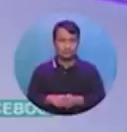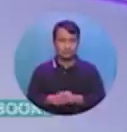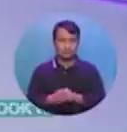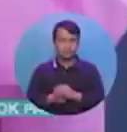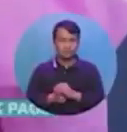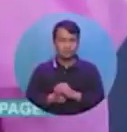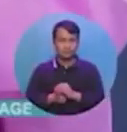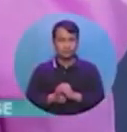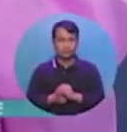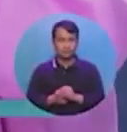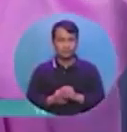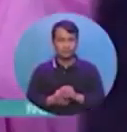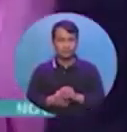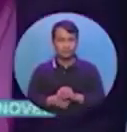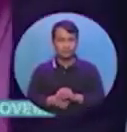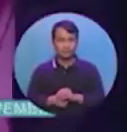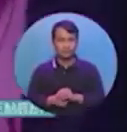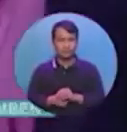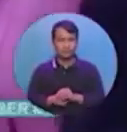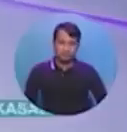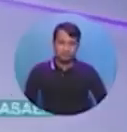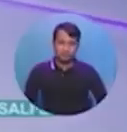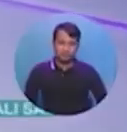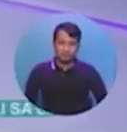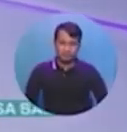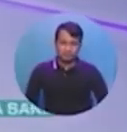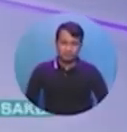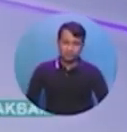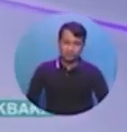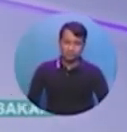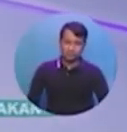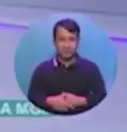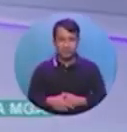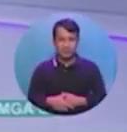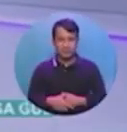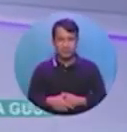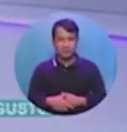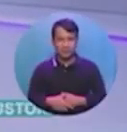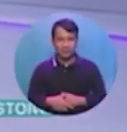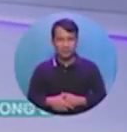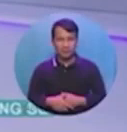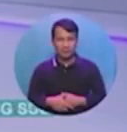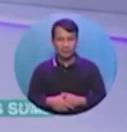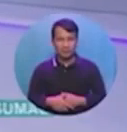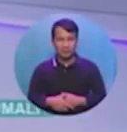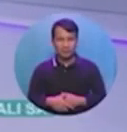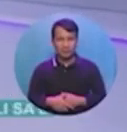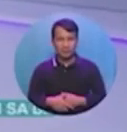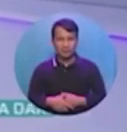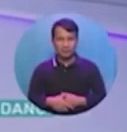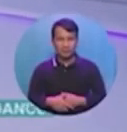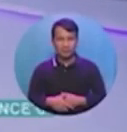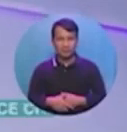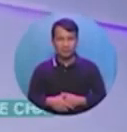Sirila. Sirila? Opo. Sirila! 5,000! Ano ka? Serapi! Oh!